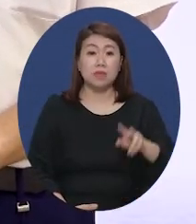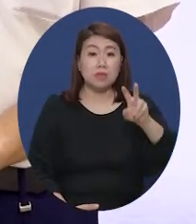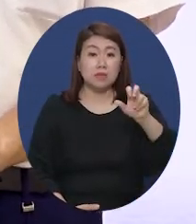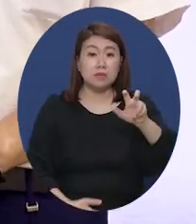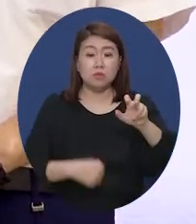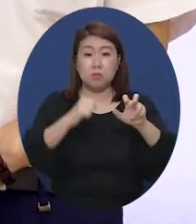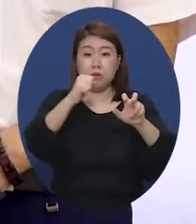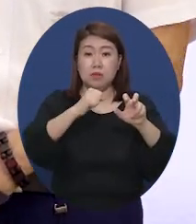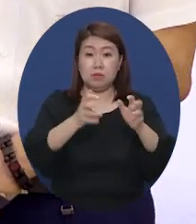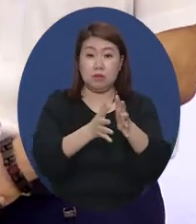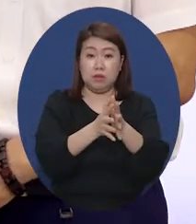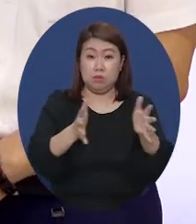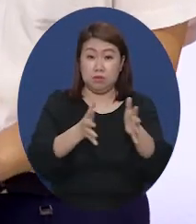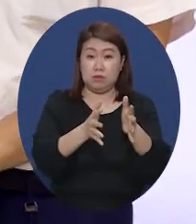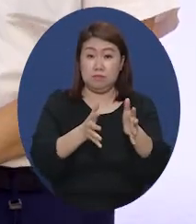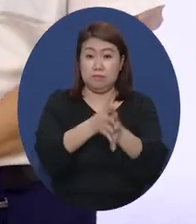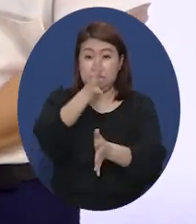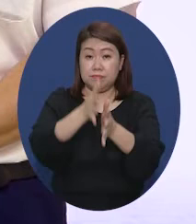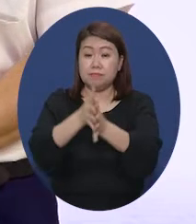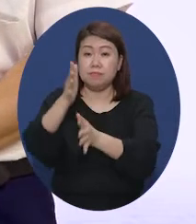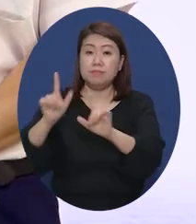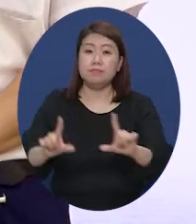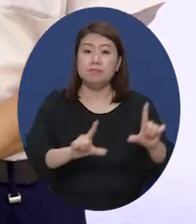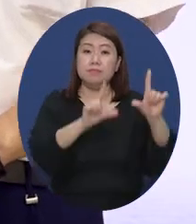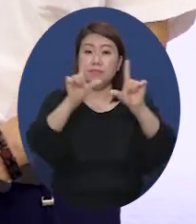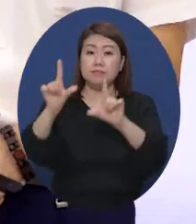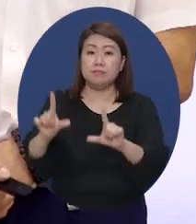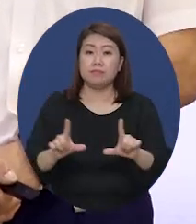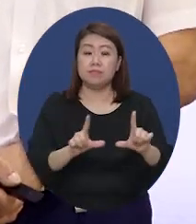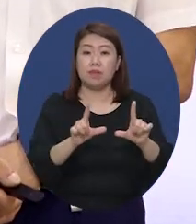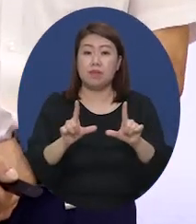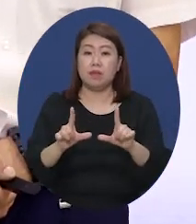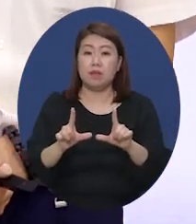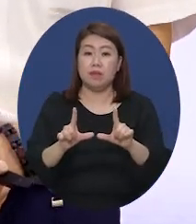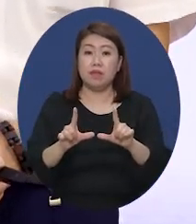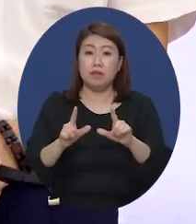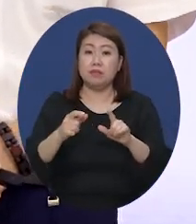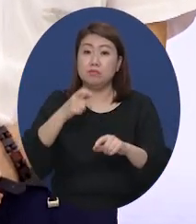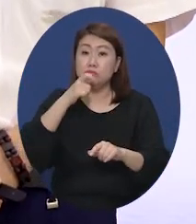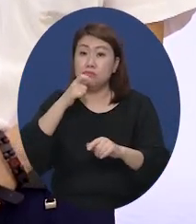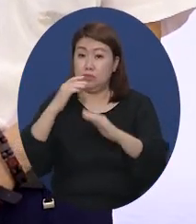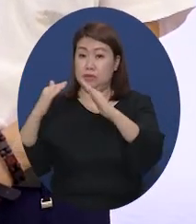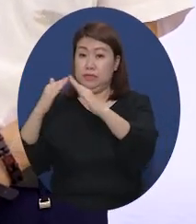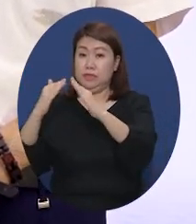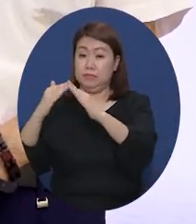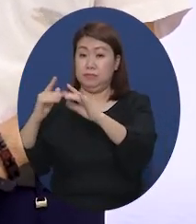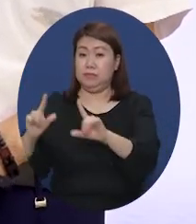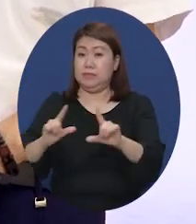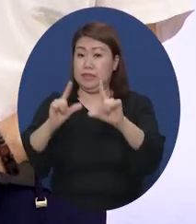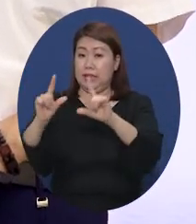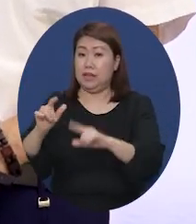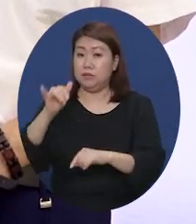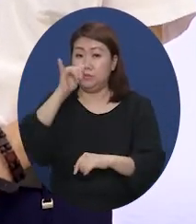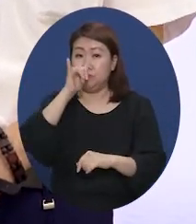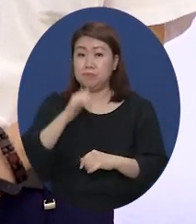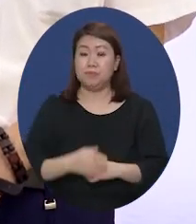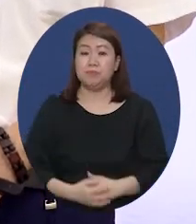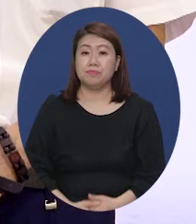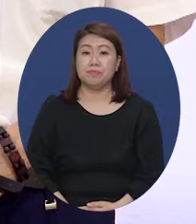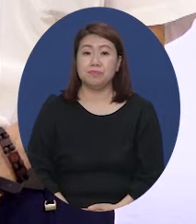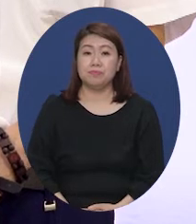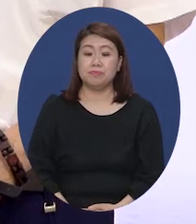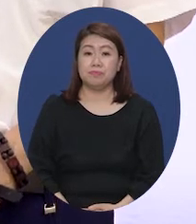그 다음에 25%가 도시에 거주하고 이들이 상당 부분이 빈민촌이나 수상가옥에 살고 있습니다.